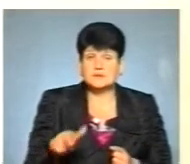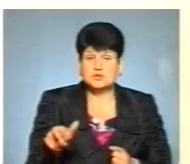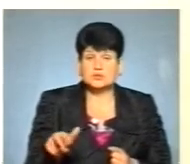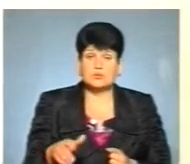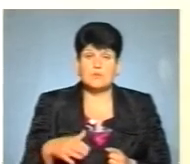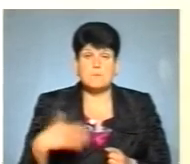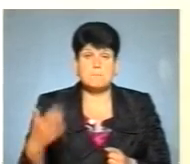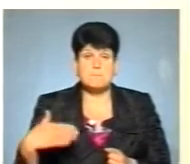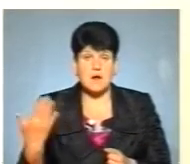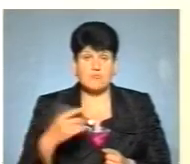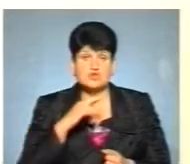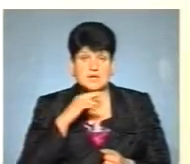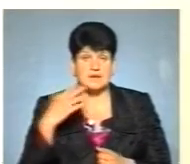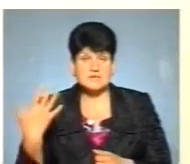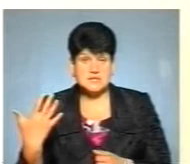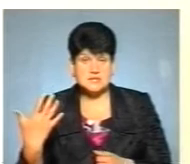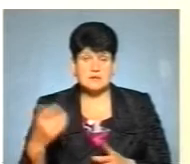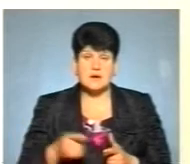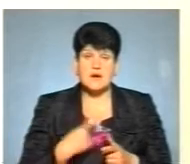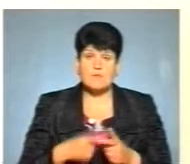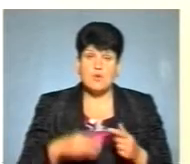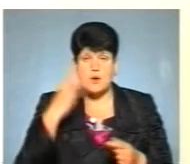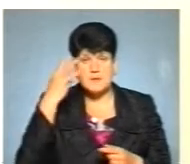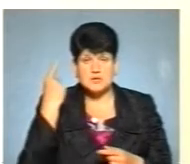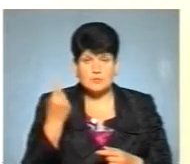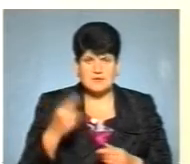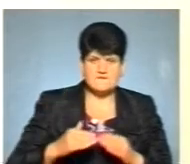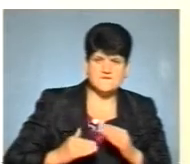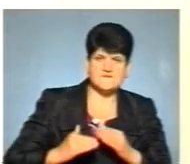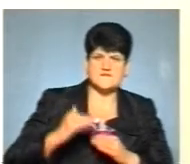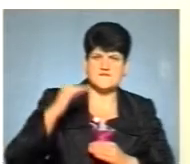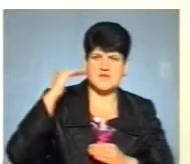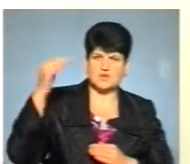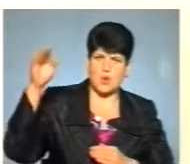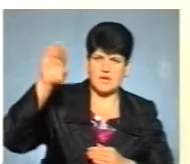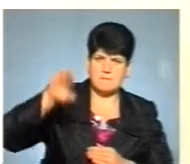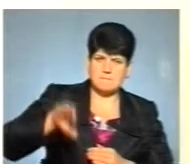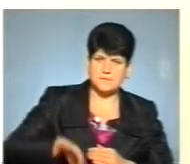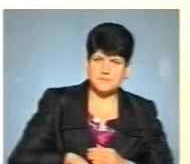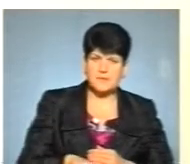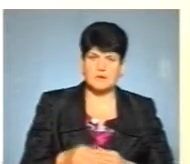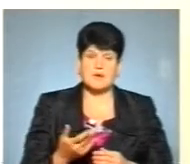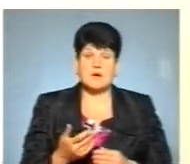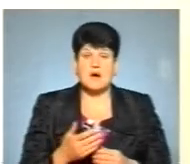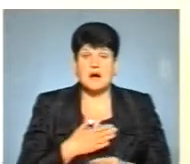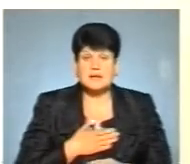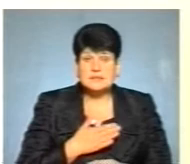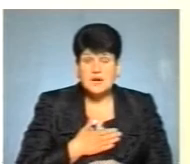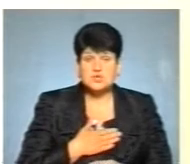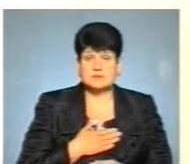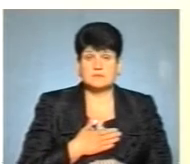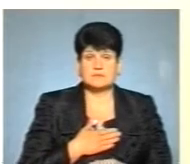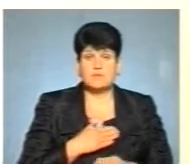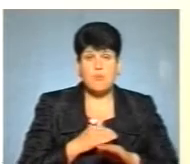сторону Чернівців або Хмельницьку область, там високі береги, там вже йде більш Дністровський каньйон крутіший. Наш Дністровський каньйон, у